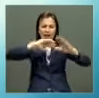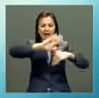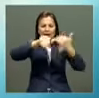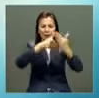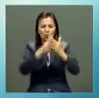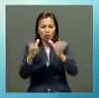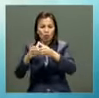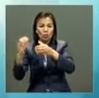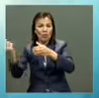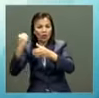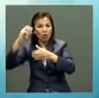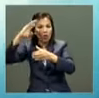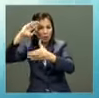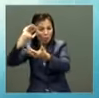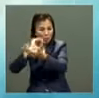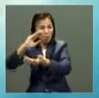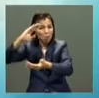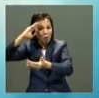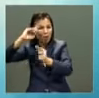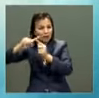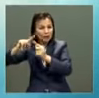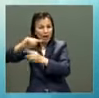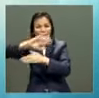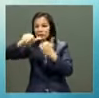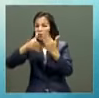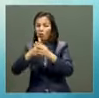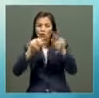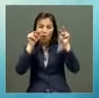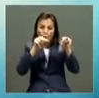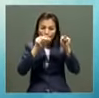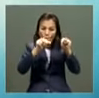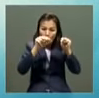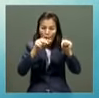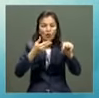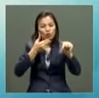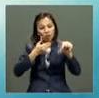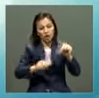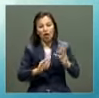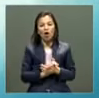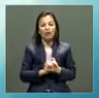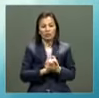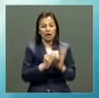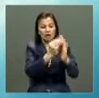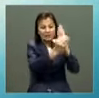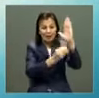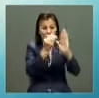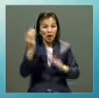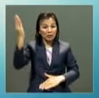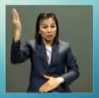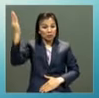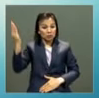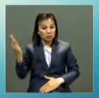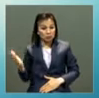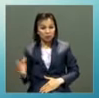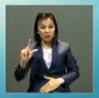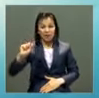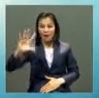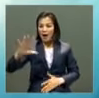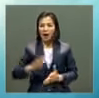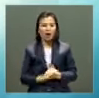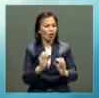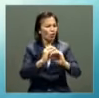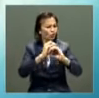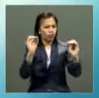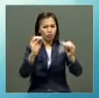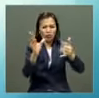ายมั่นคงทั้งฝ่ายอะไรต่างๆที่ทำงานกันอย่างเต็มที่นะครับที่ทำให้พี่น้องประชาชนในจังหวัดของท่านนั้น25จังหวัดไม่มีผู้ป่ว